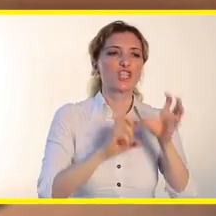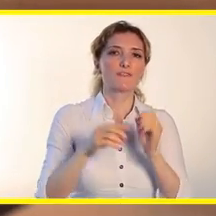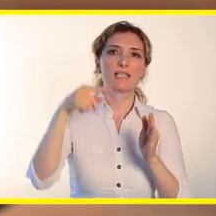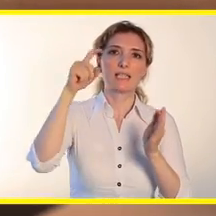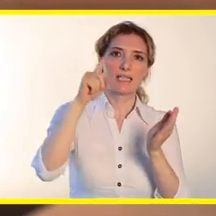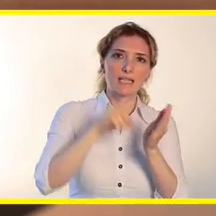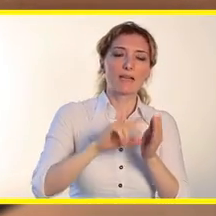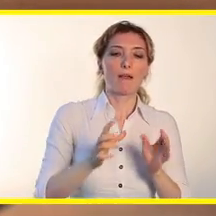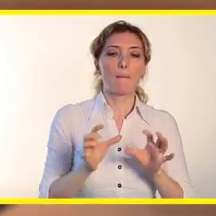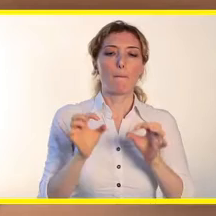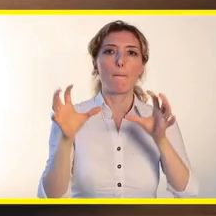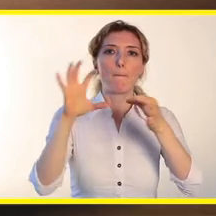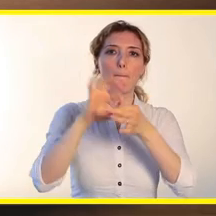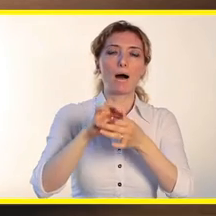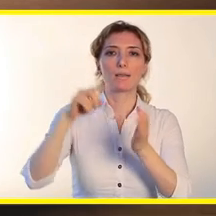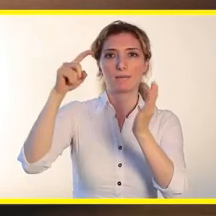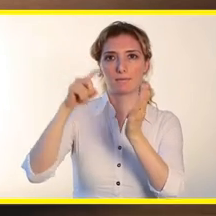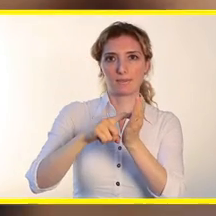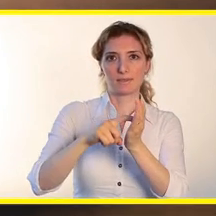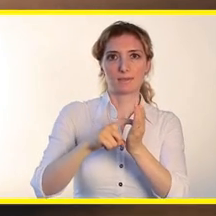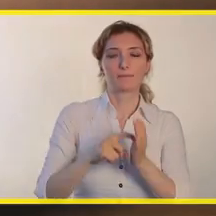girin ve bağlana basın.